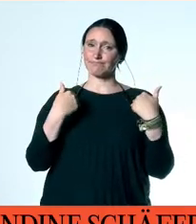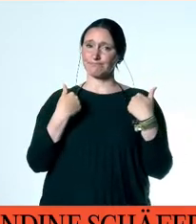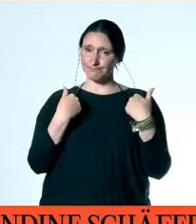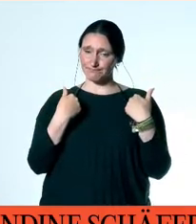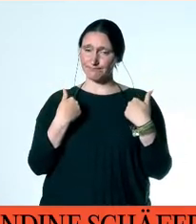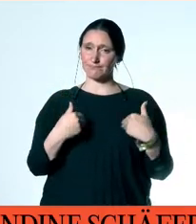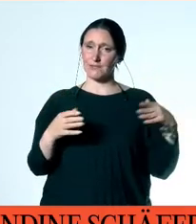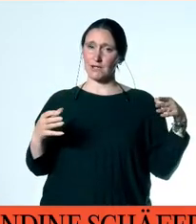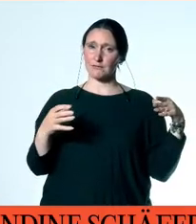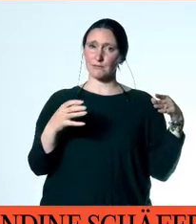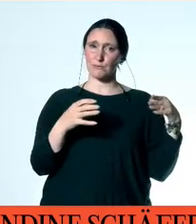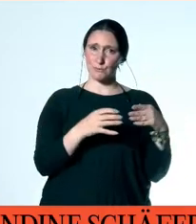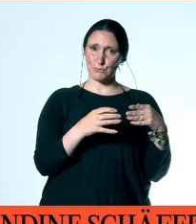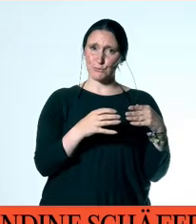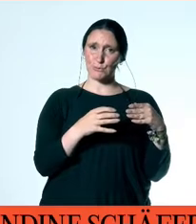dass